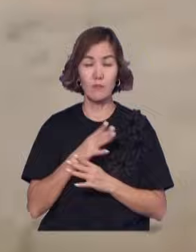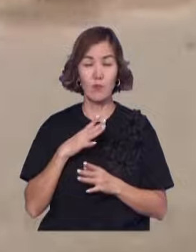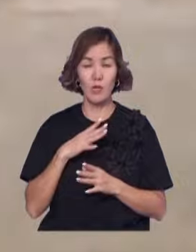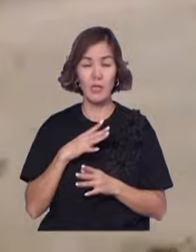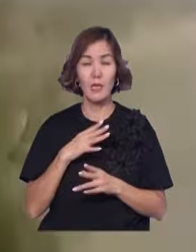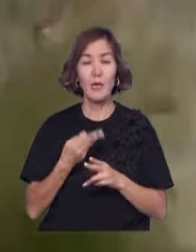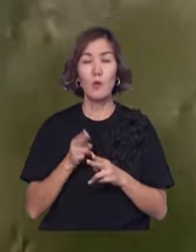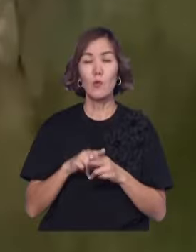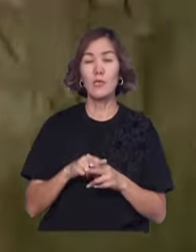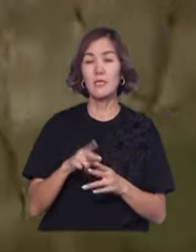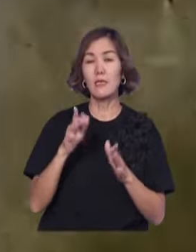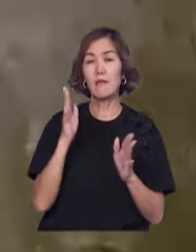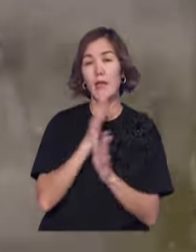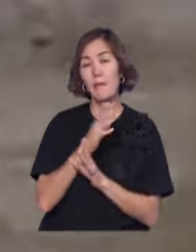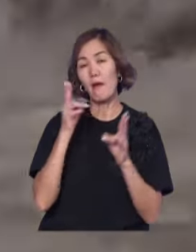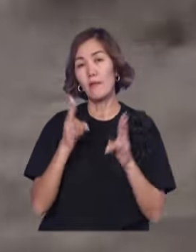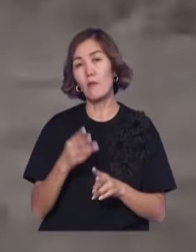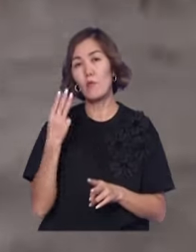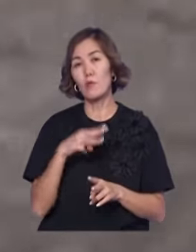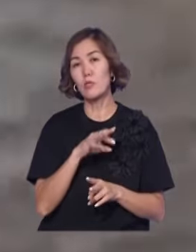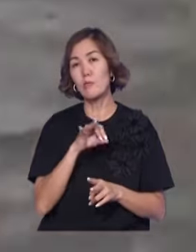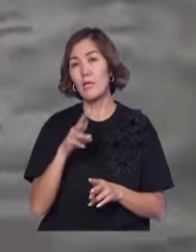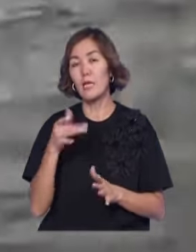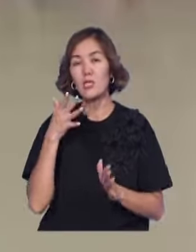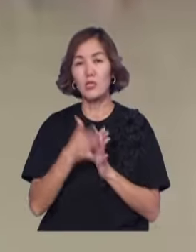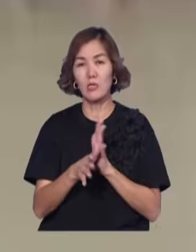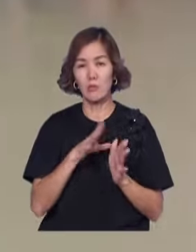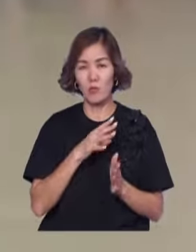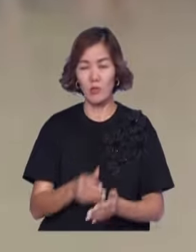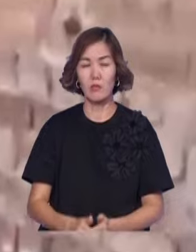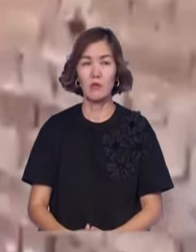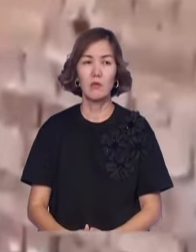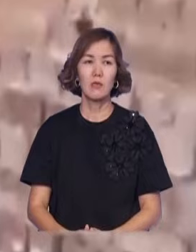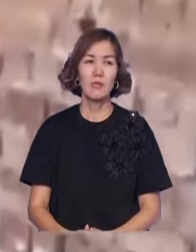Ол кезде табиғат апатынан 30 миллиард доллар шығын келген болатын.